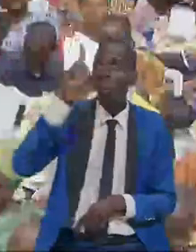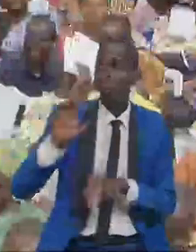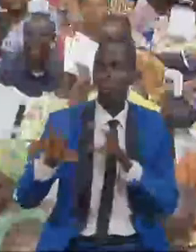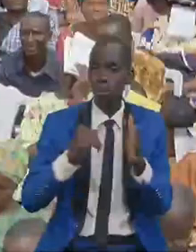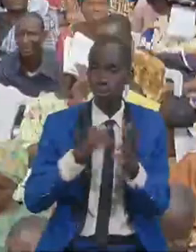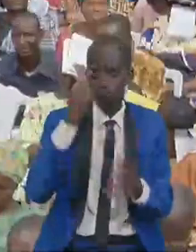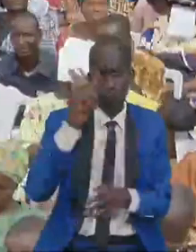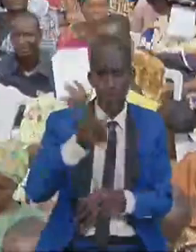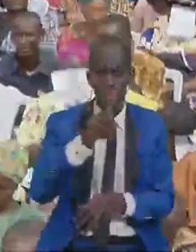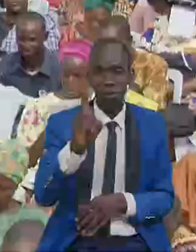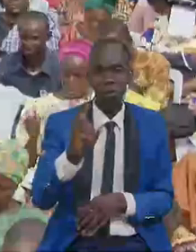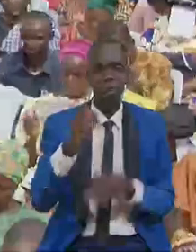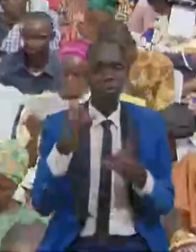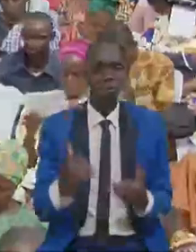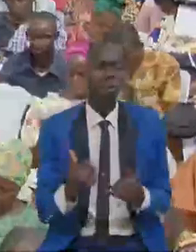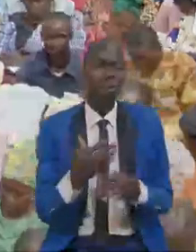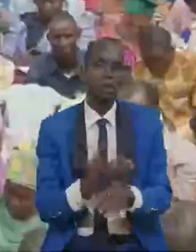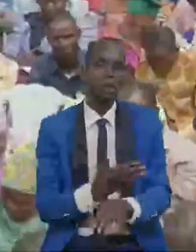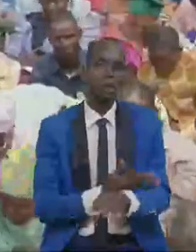Est-ce qu'il va le faire?